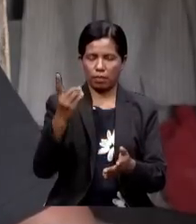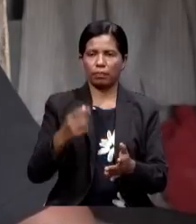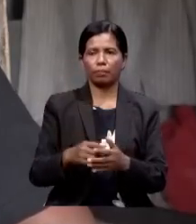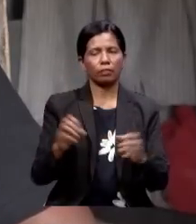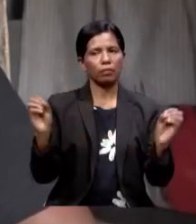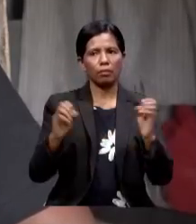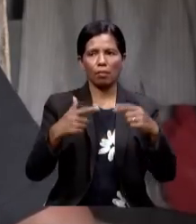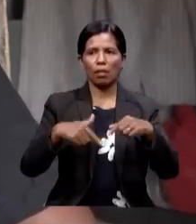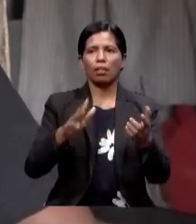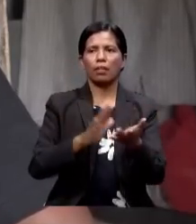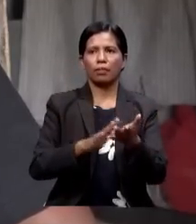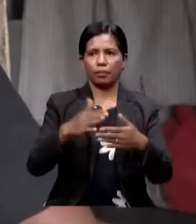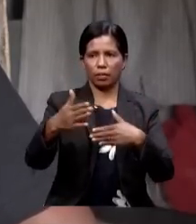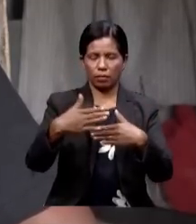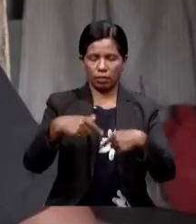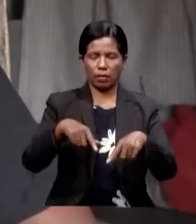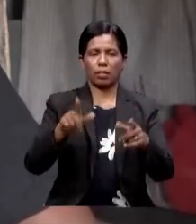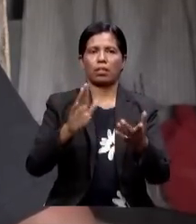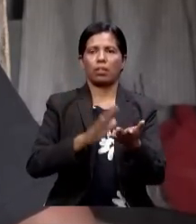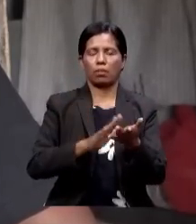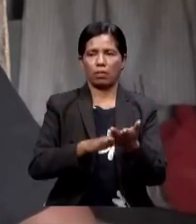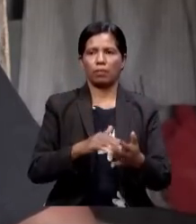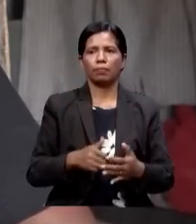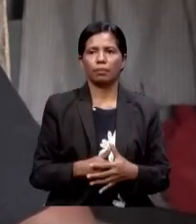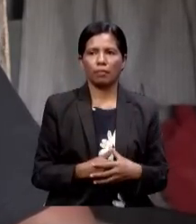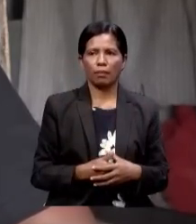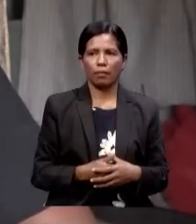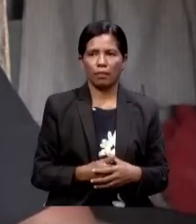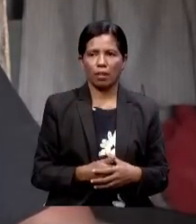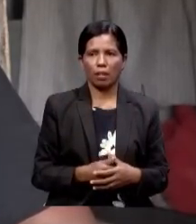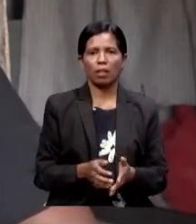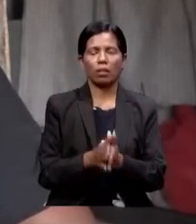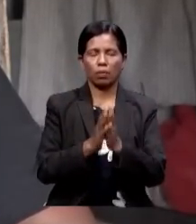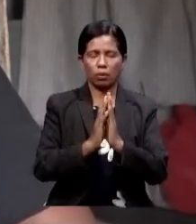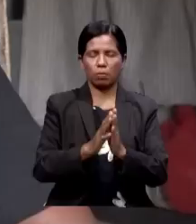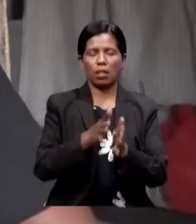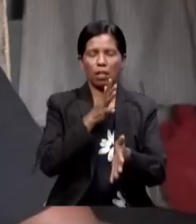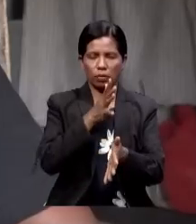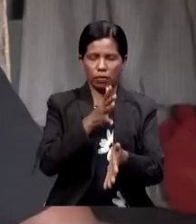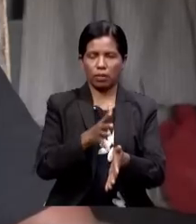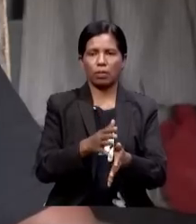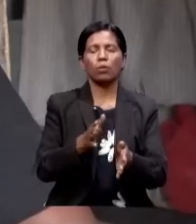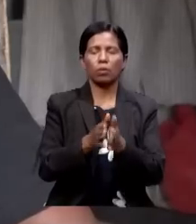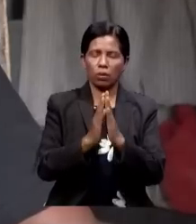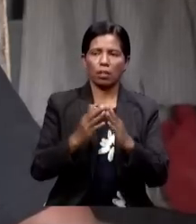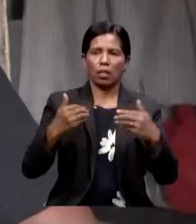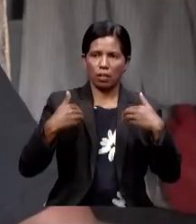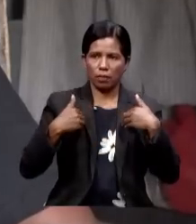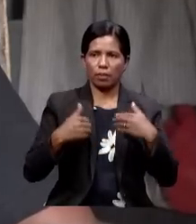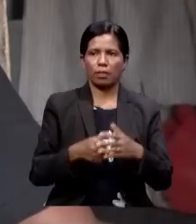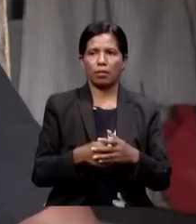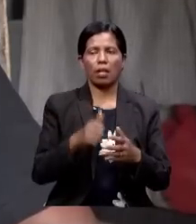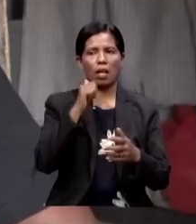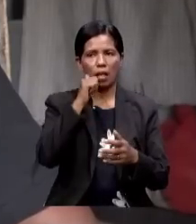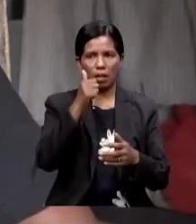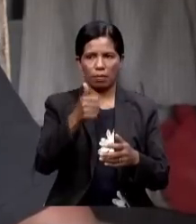ano ba sekolah sekolah be sekolah ba de tona ne kan wan sira hu nan ta hu sebam fir de tona dan ba hu stok ya ya ba maka abang ka baru